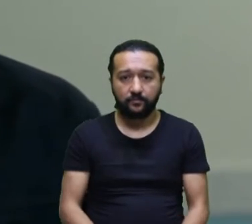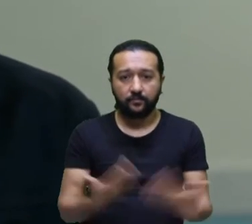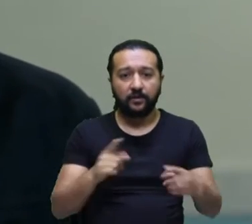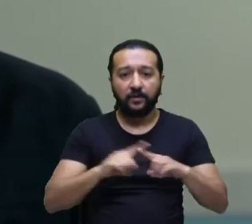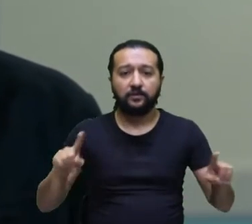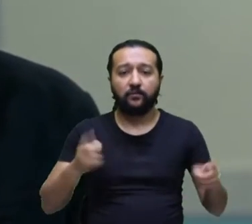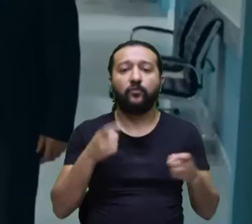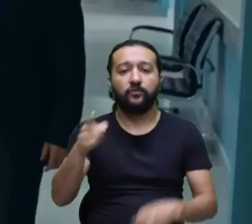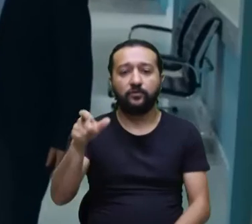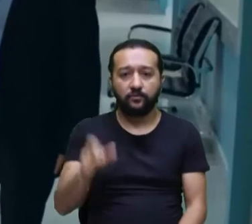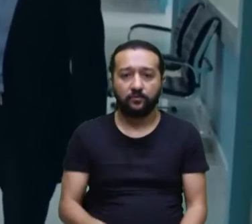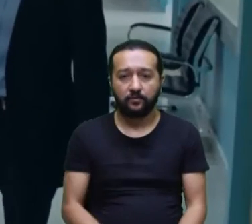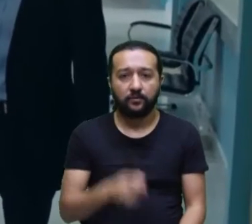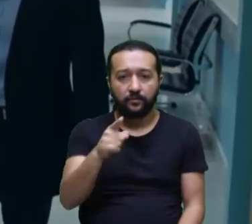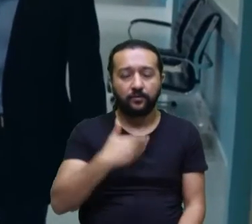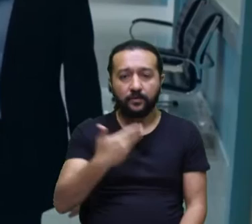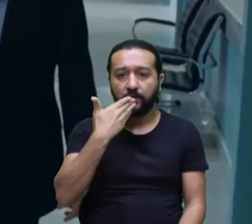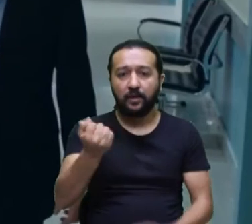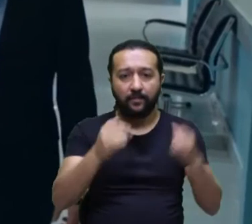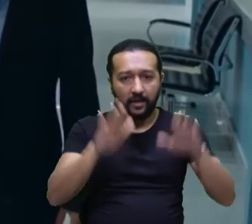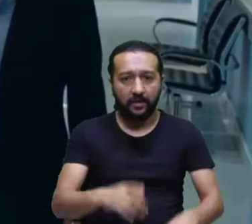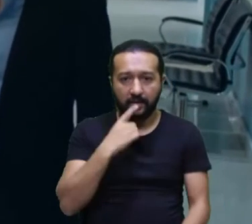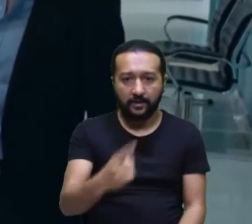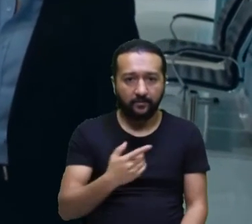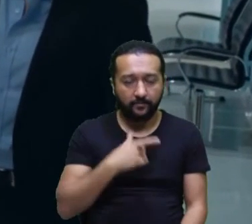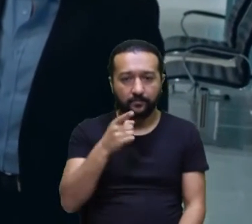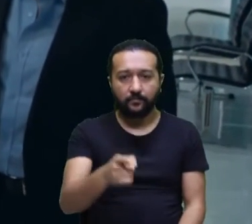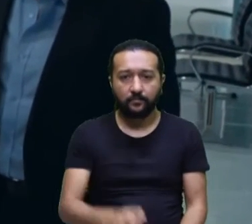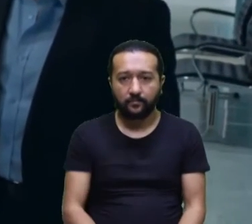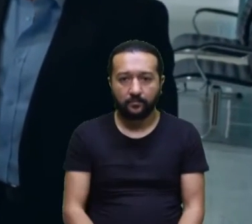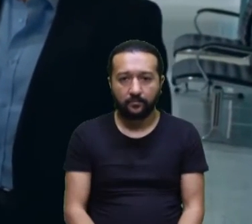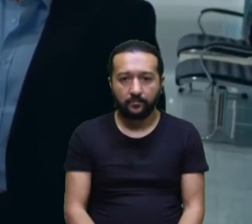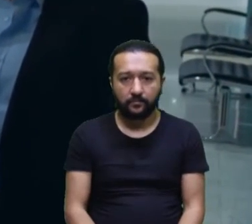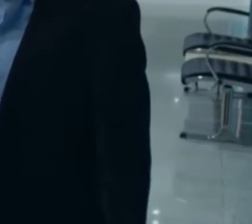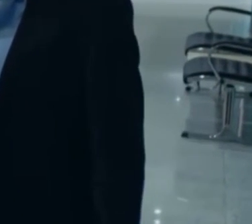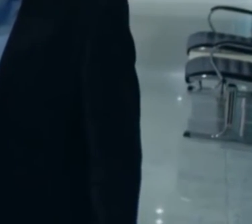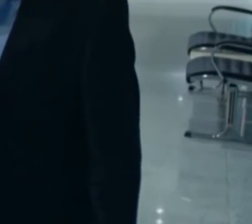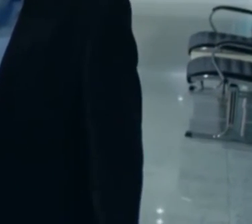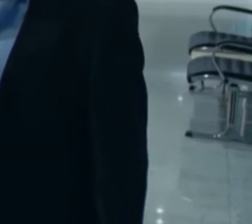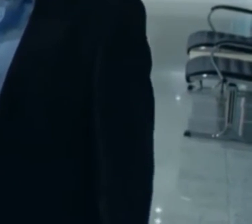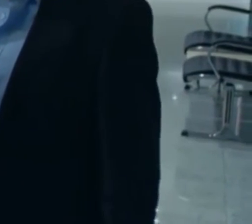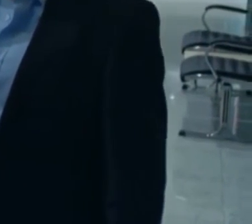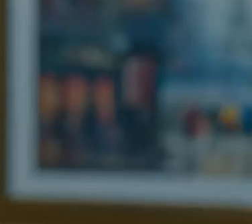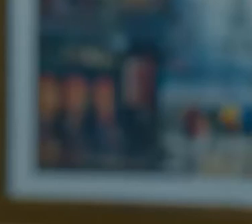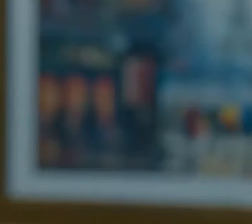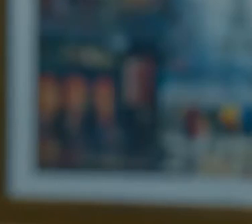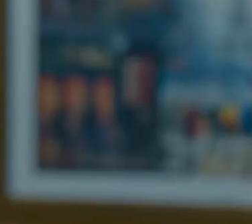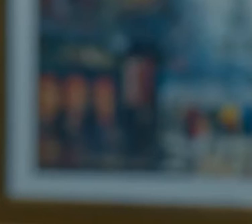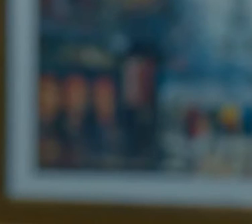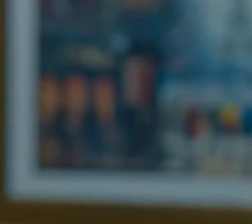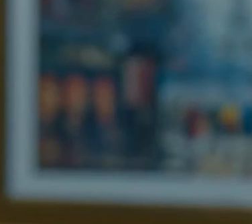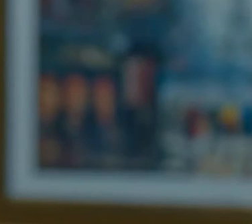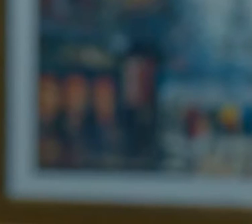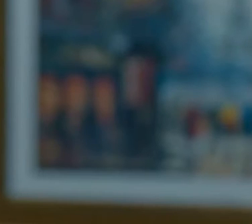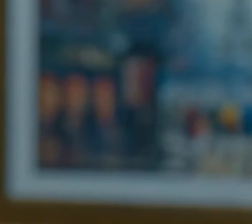Asla bulamayacağız onları. Ben sana arabada kal demedim mi? Yaklaştı. Kerim gözlerini kaçırdı. Acısı gibi yüzündeki keder